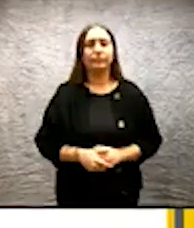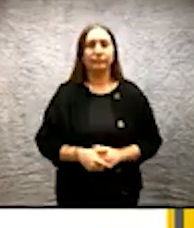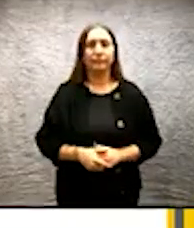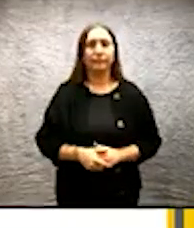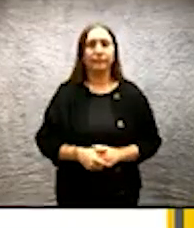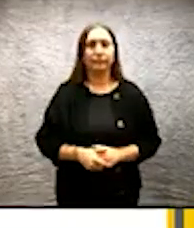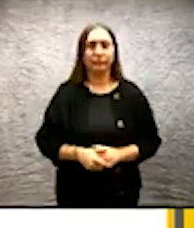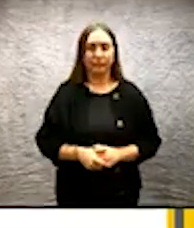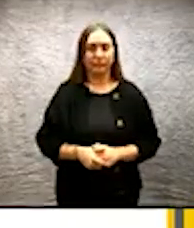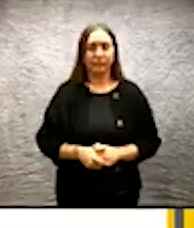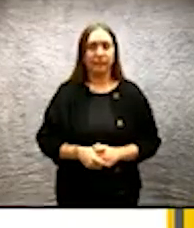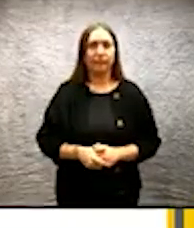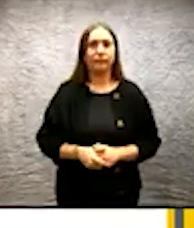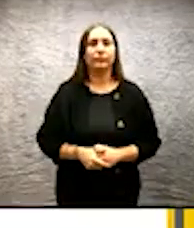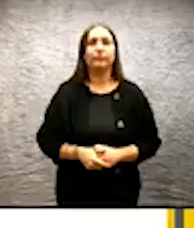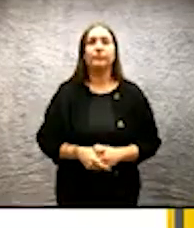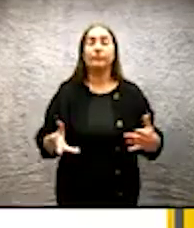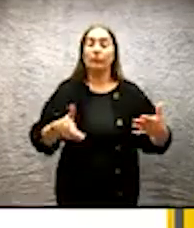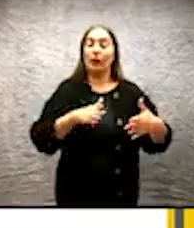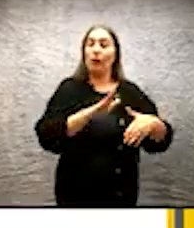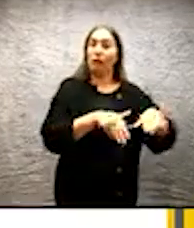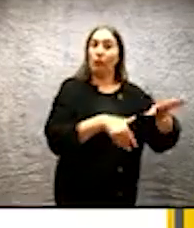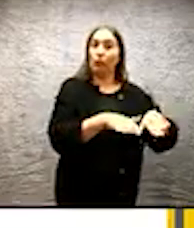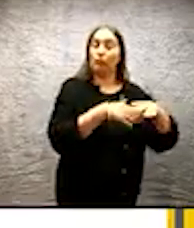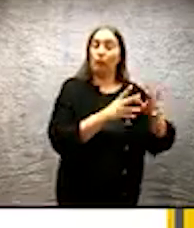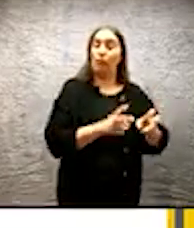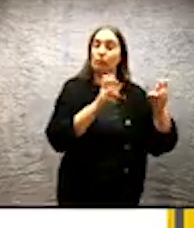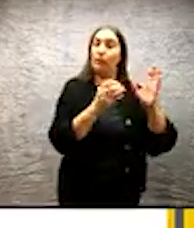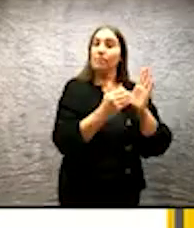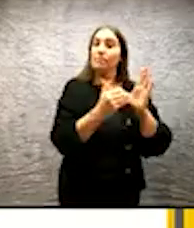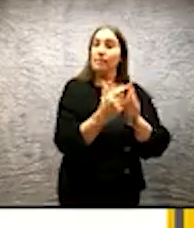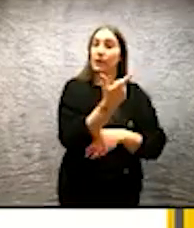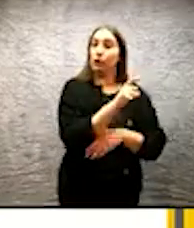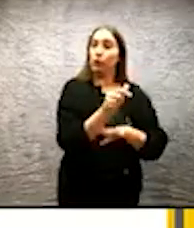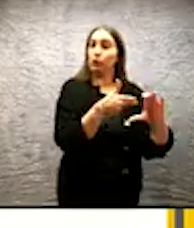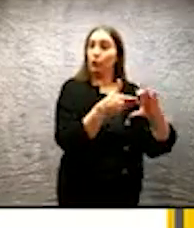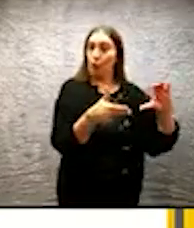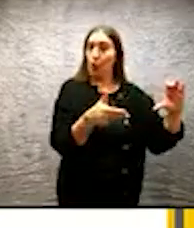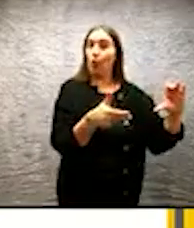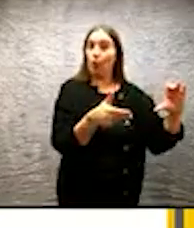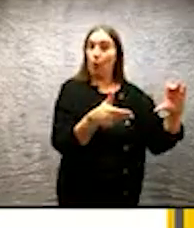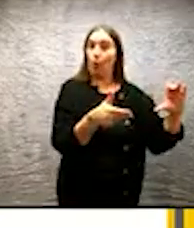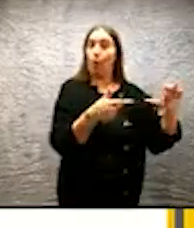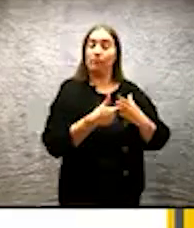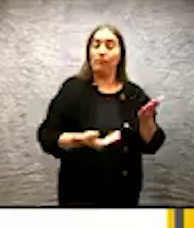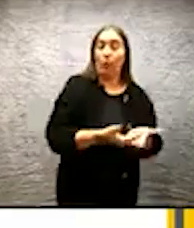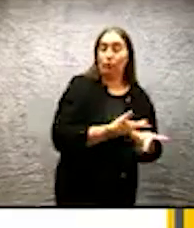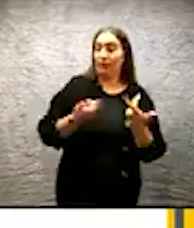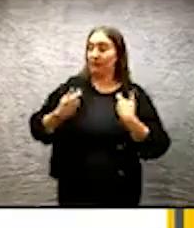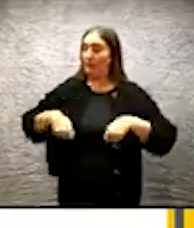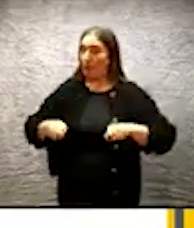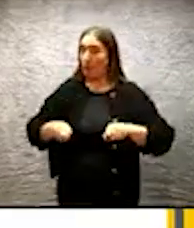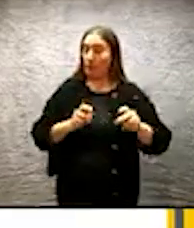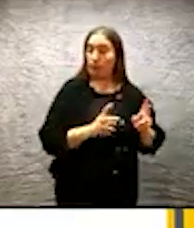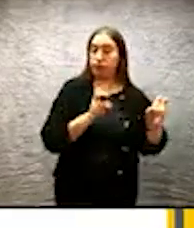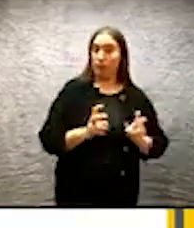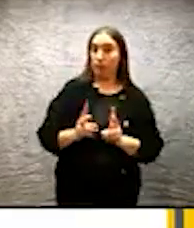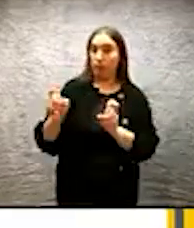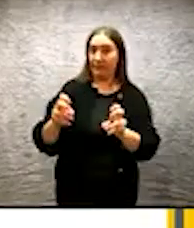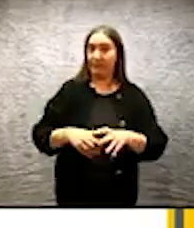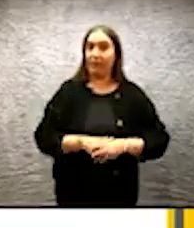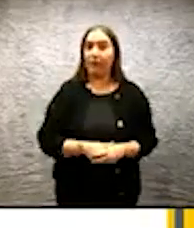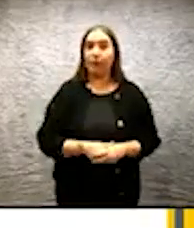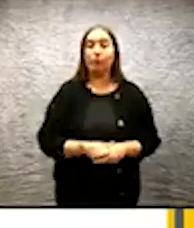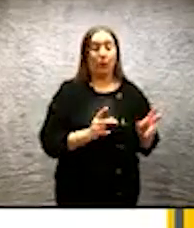La section de fonctionnement augmente de 1 200 €, tant en recettes qu'en dépenses. Ces deux montants,